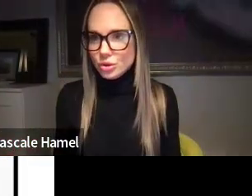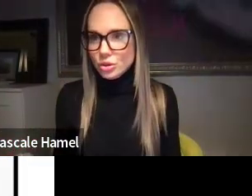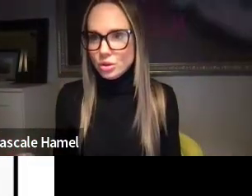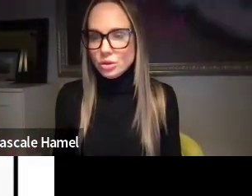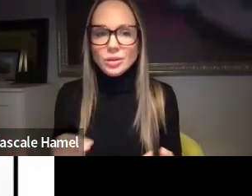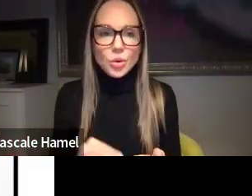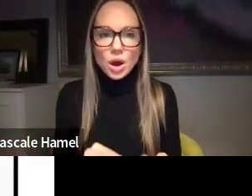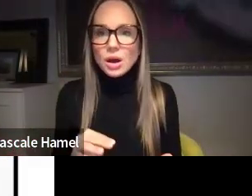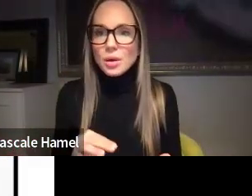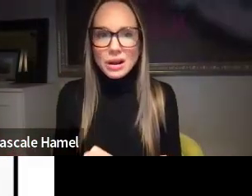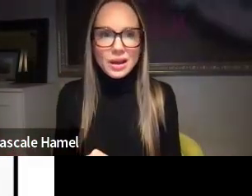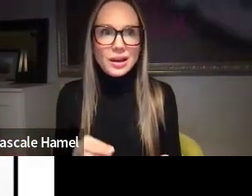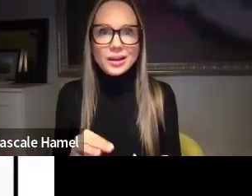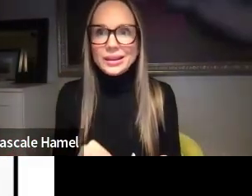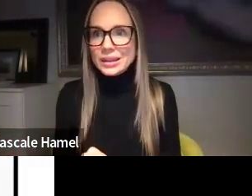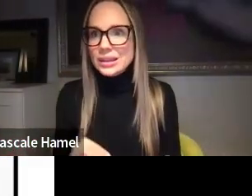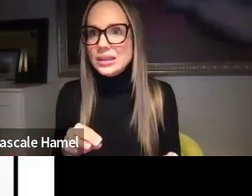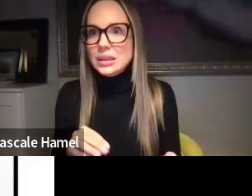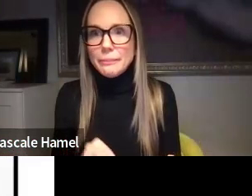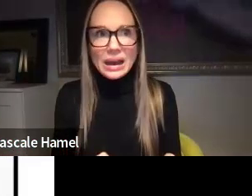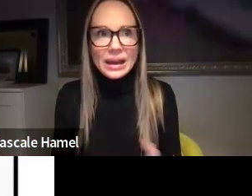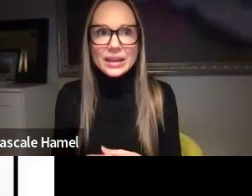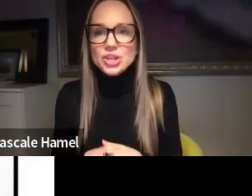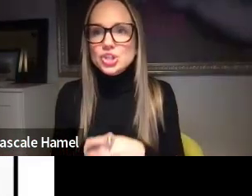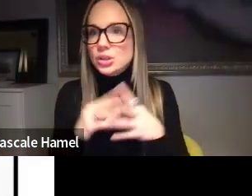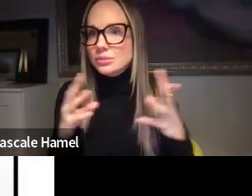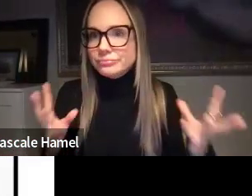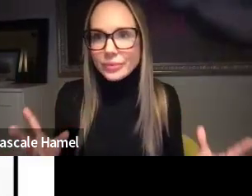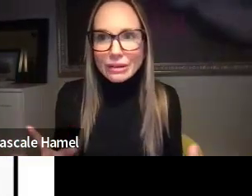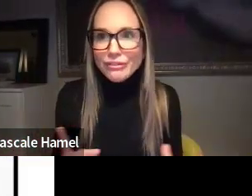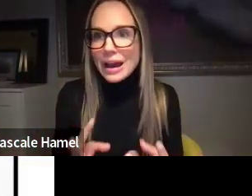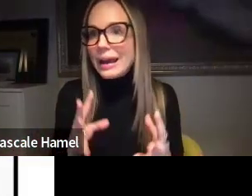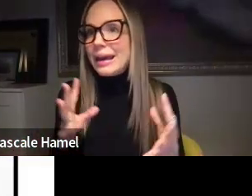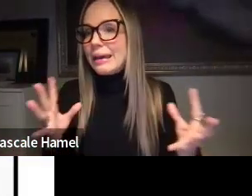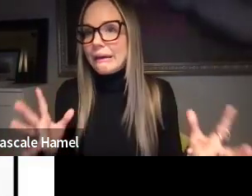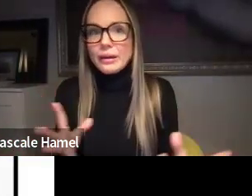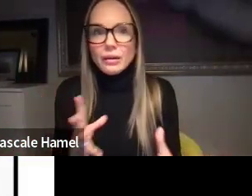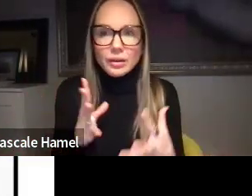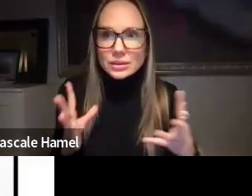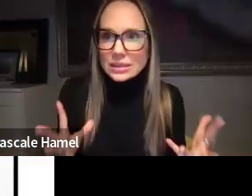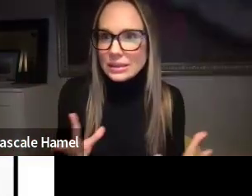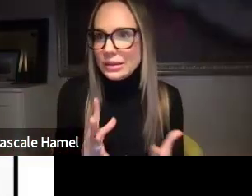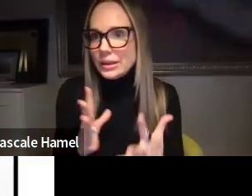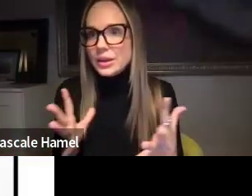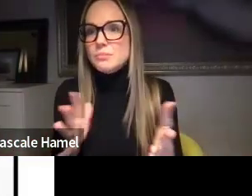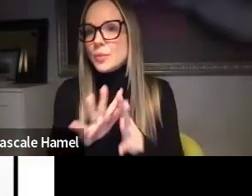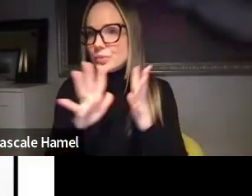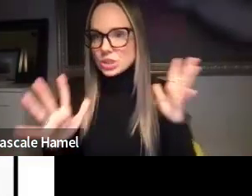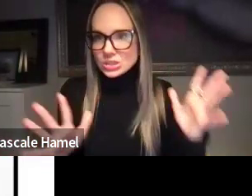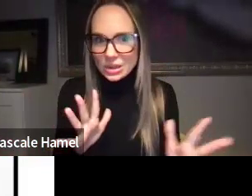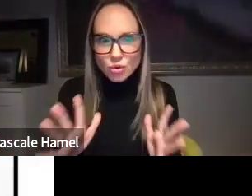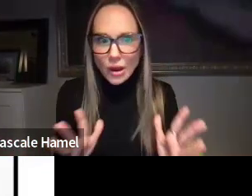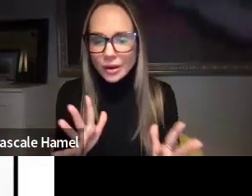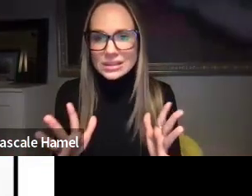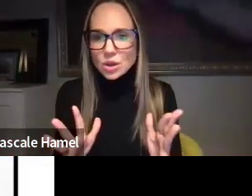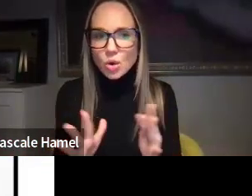neutres. Noir, blanc, gris, beige, vert, tu sais, Bon,